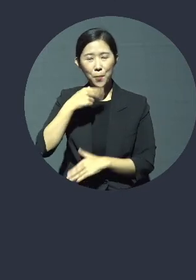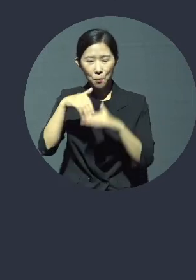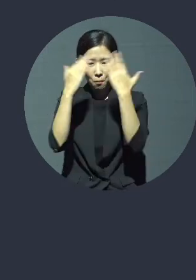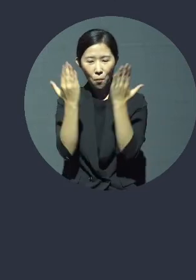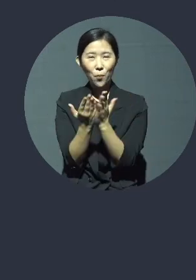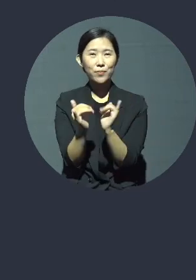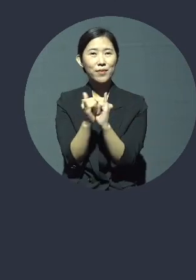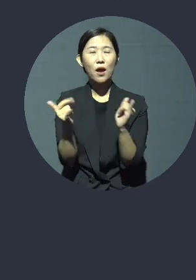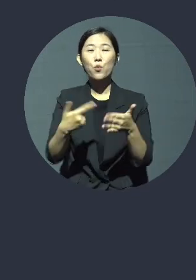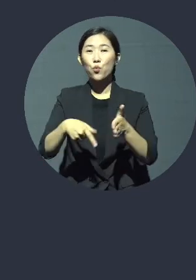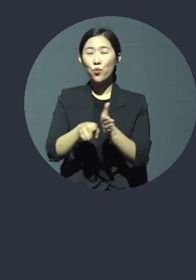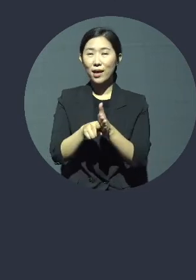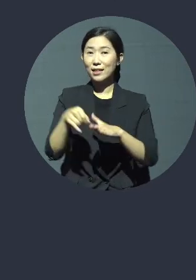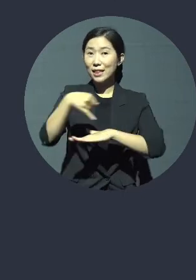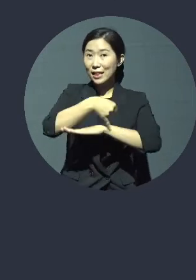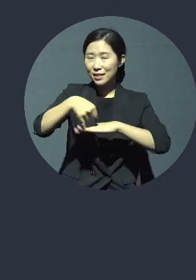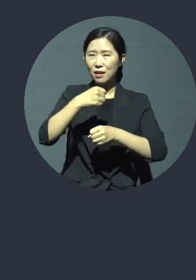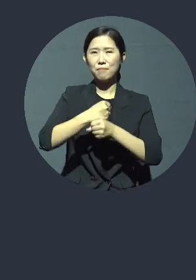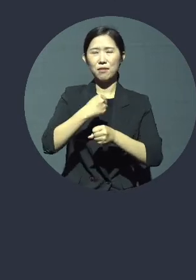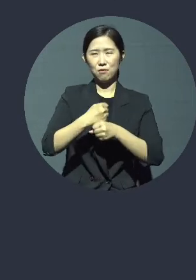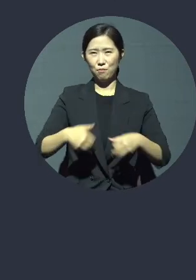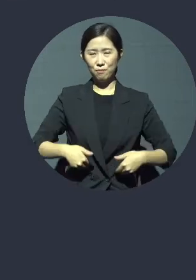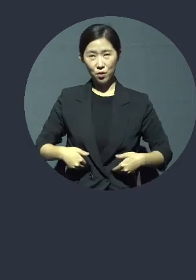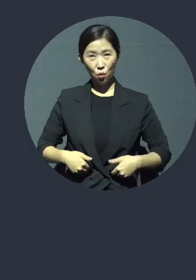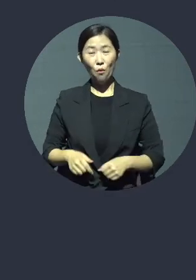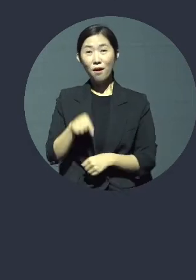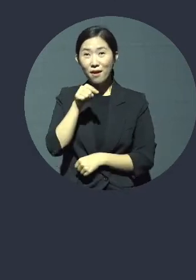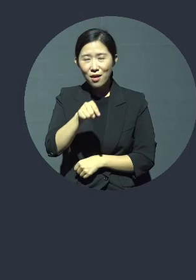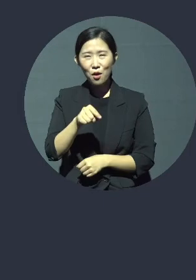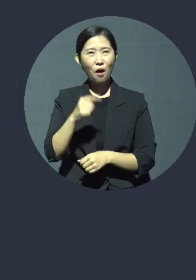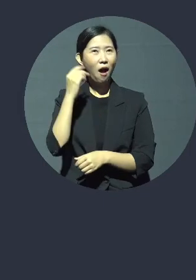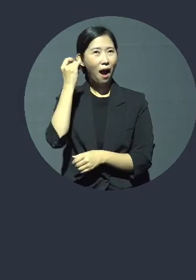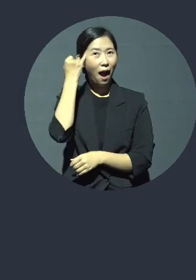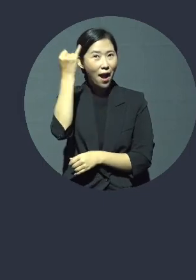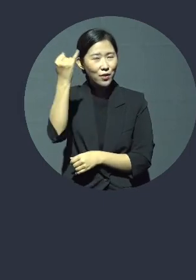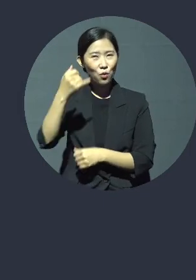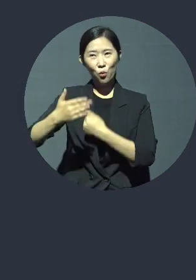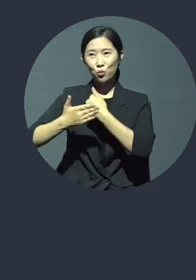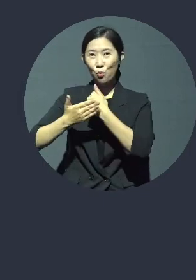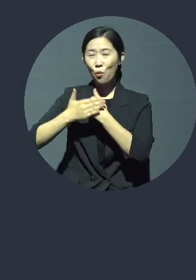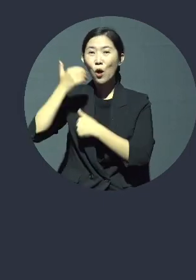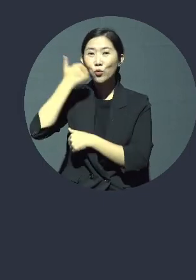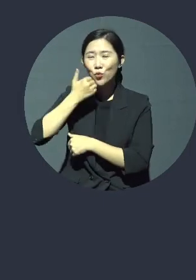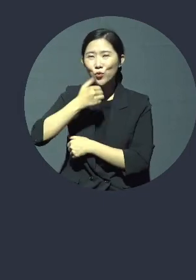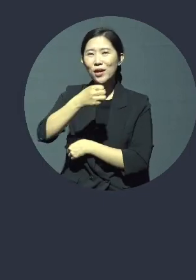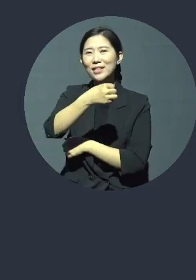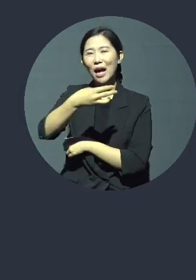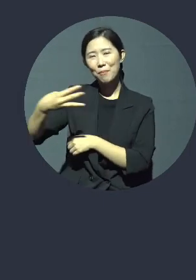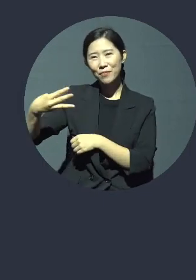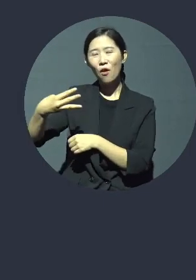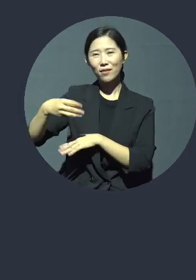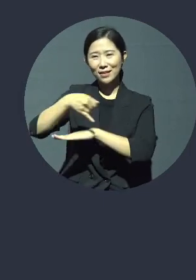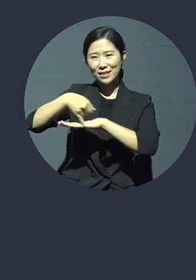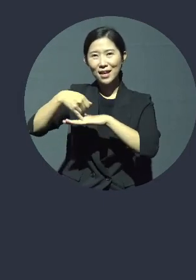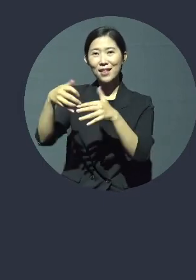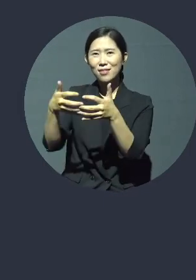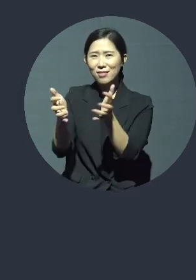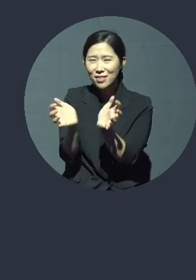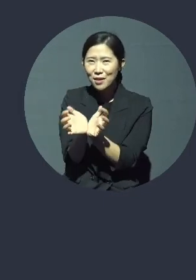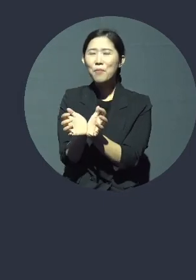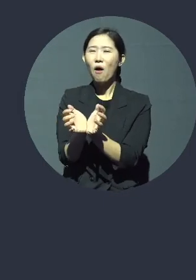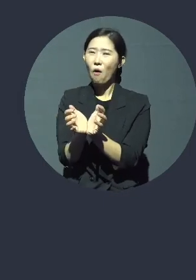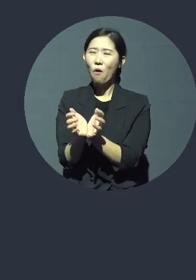계신데요. 그분들의 기여가 대단히 크다고 생각합니다. 이 자리를 빌어갖고 삼성 서포터즈 분들께 다시 한번 머릿속에 큰 감사를